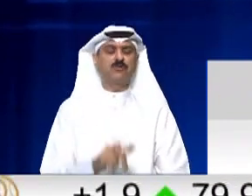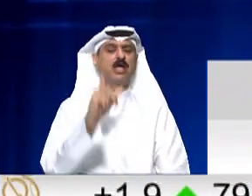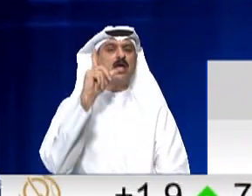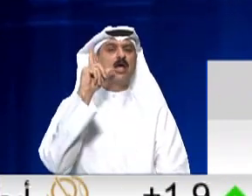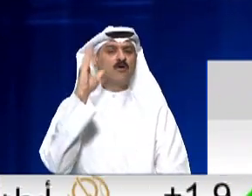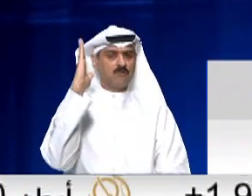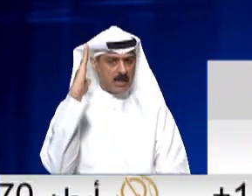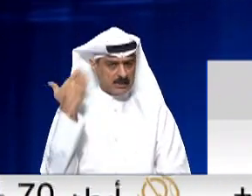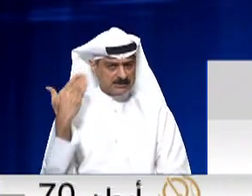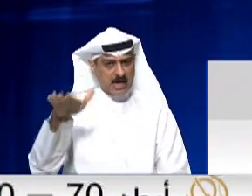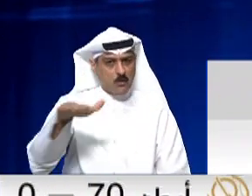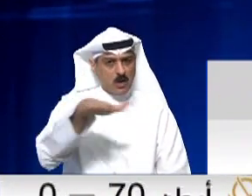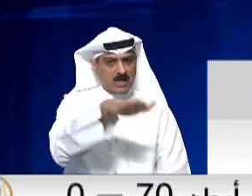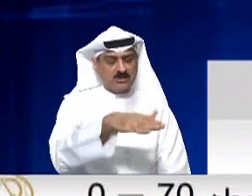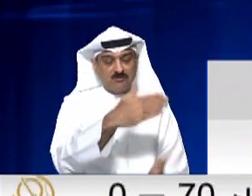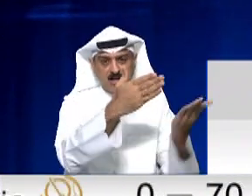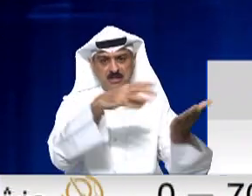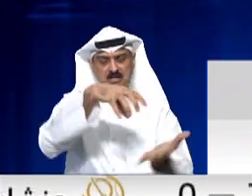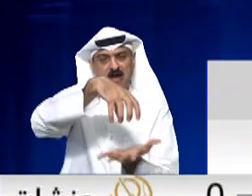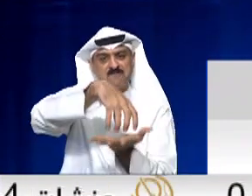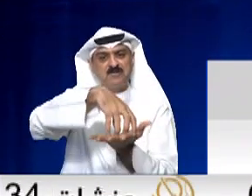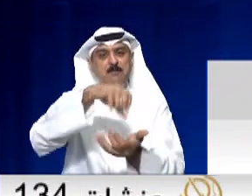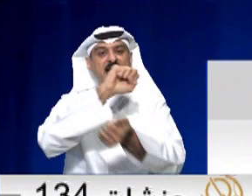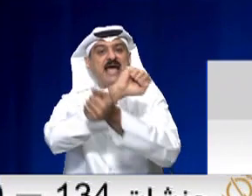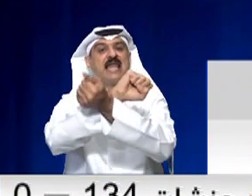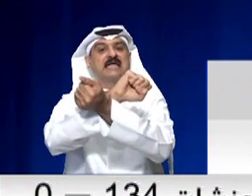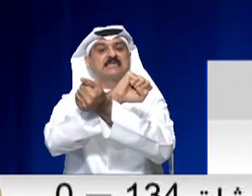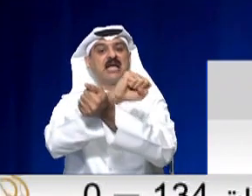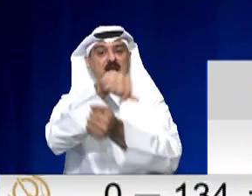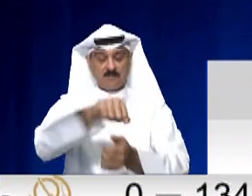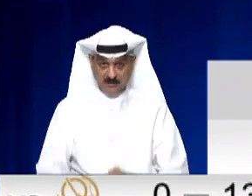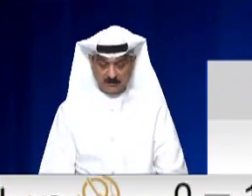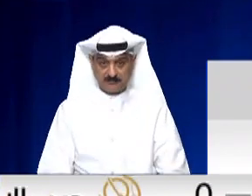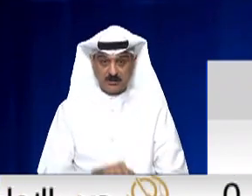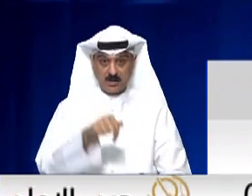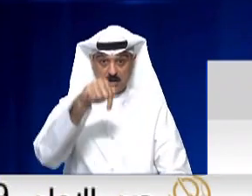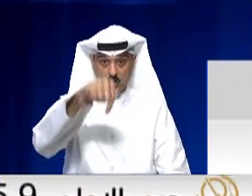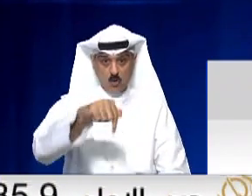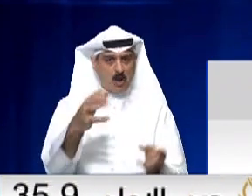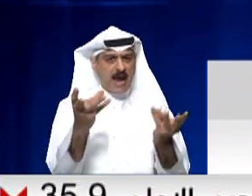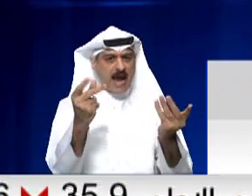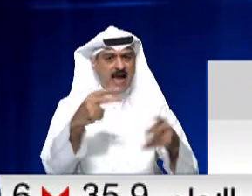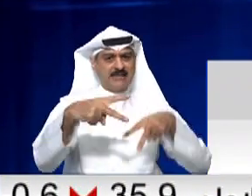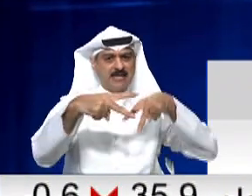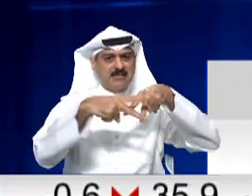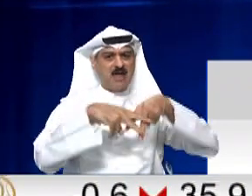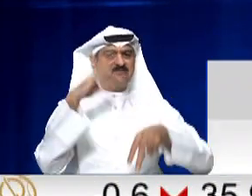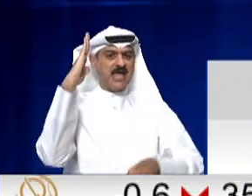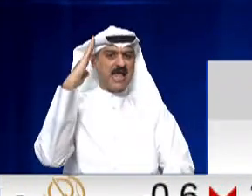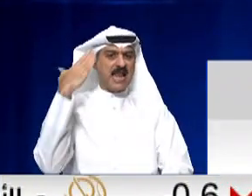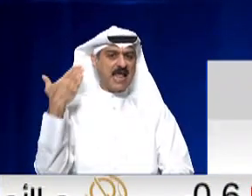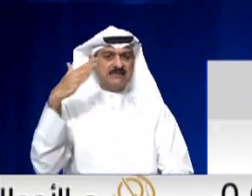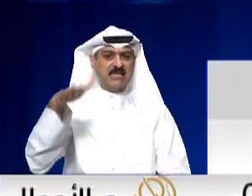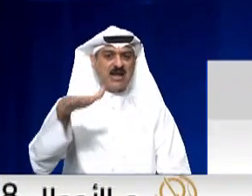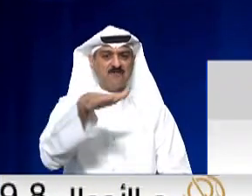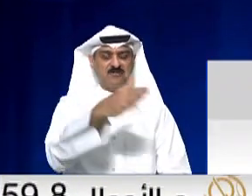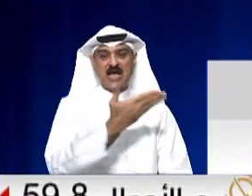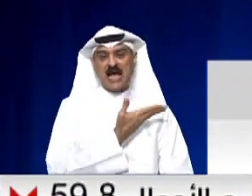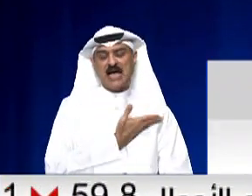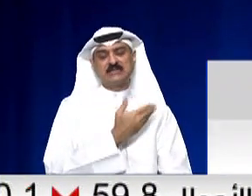واطفال في سجون الاحتلال الاسرائيلي مقابل اطلاق سراح عدد من النساء والاطفال في قط